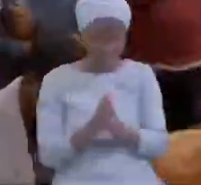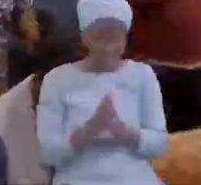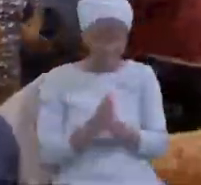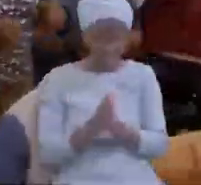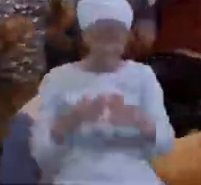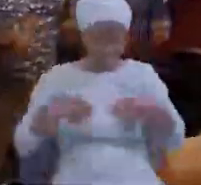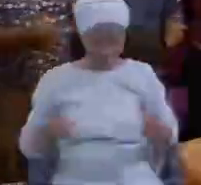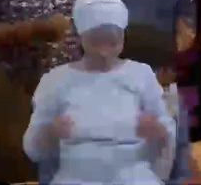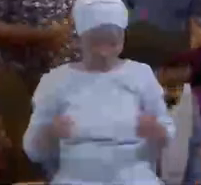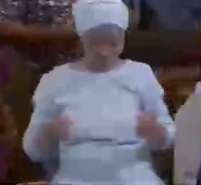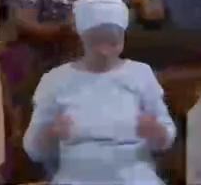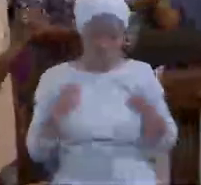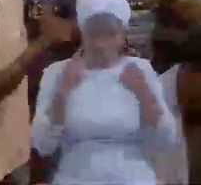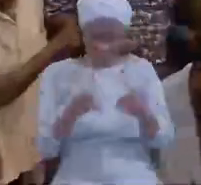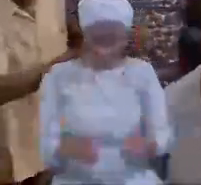est faite.